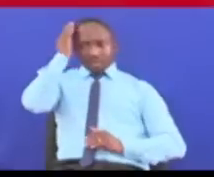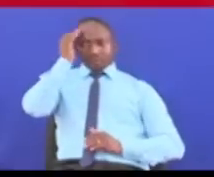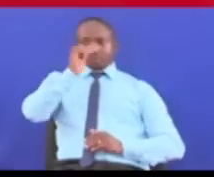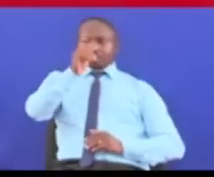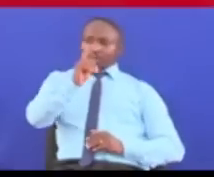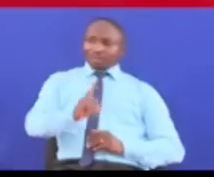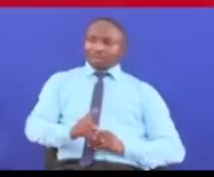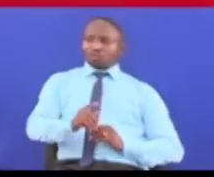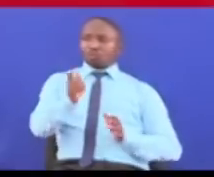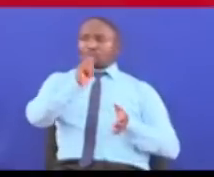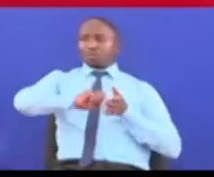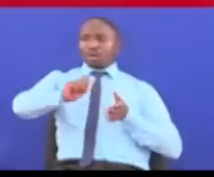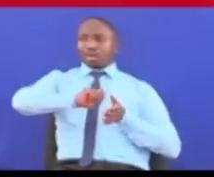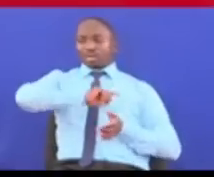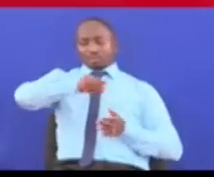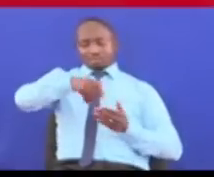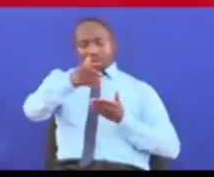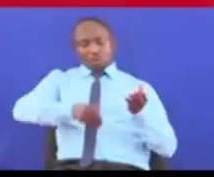serali